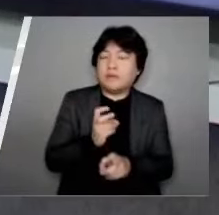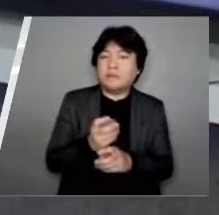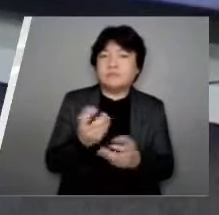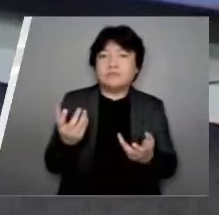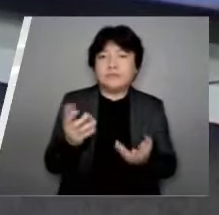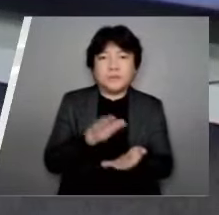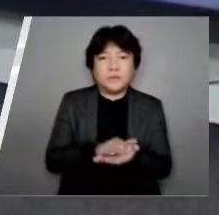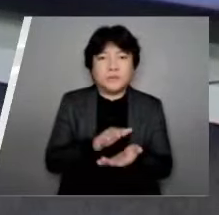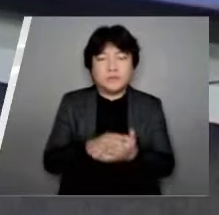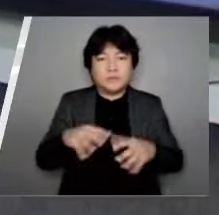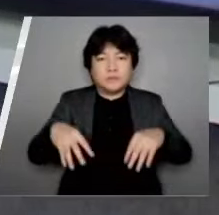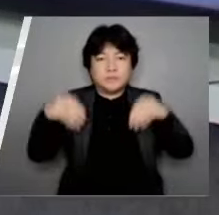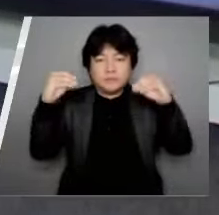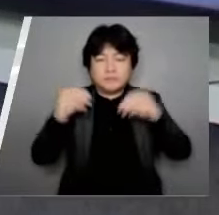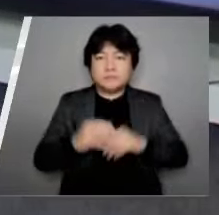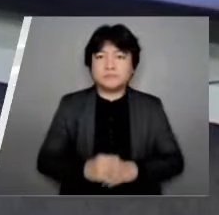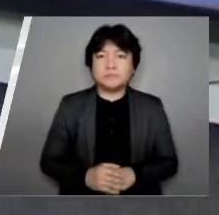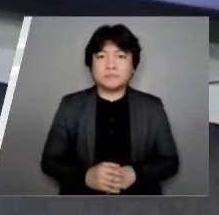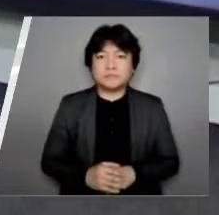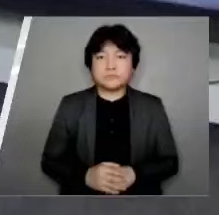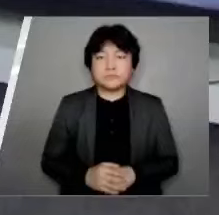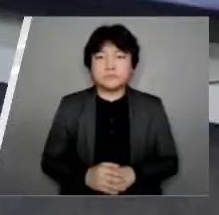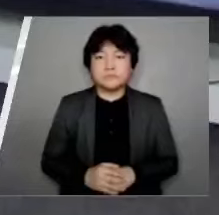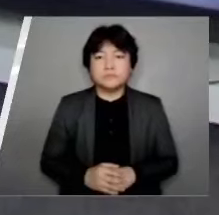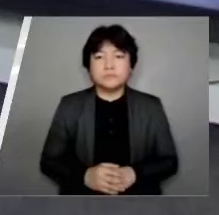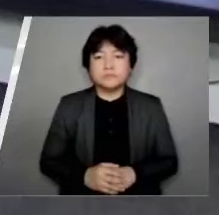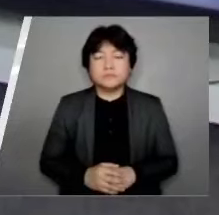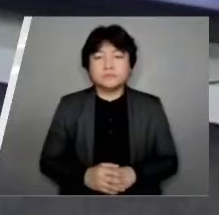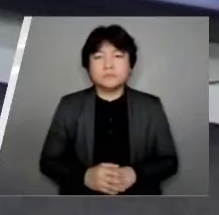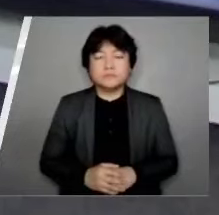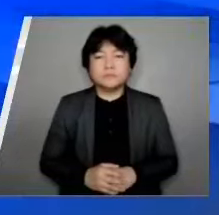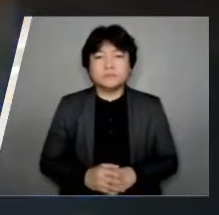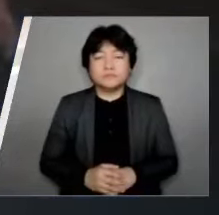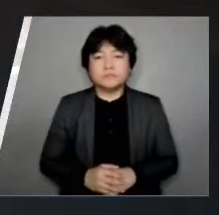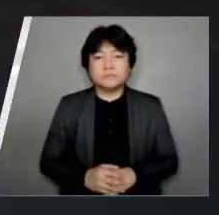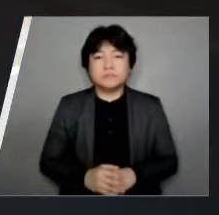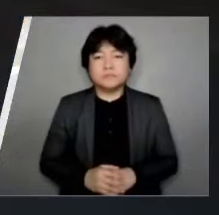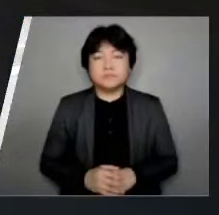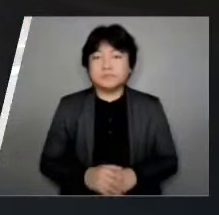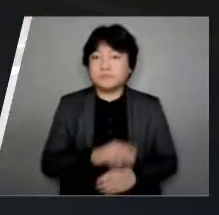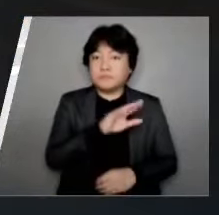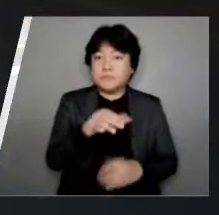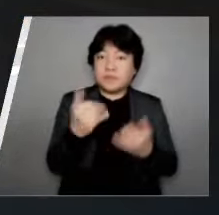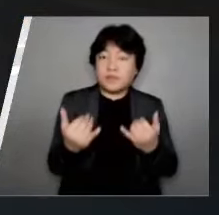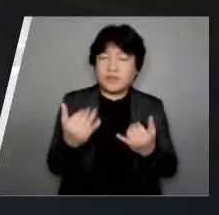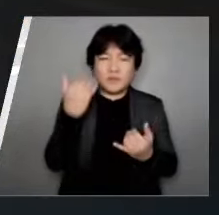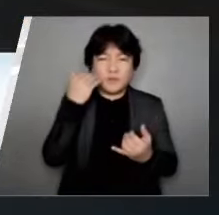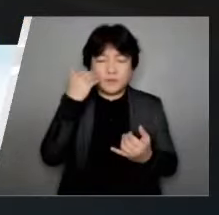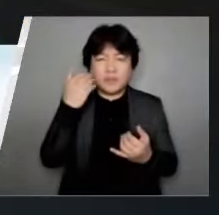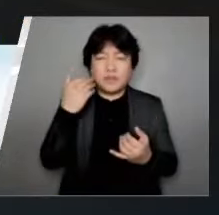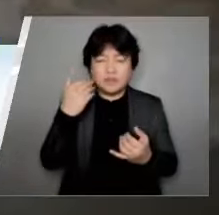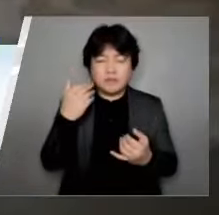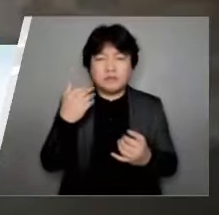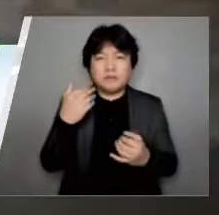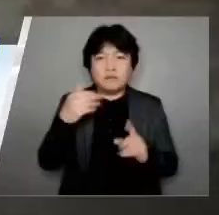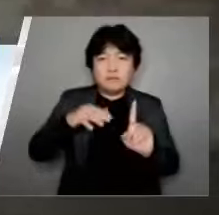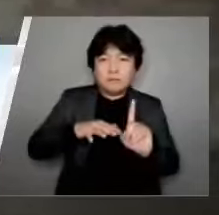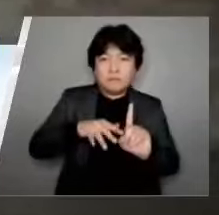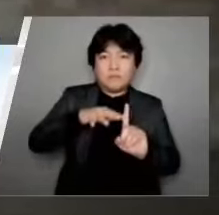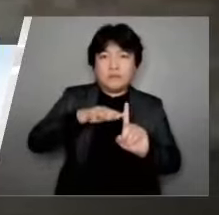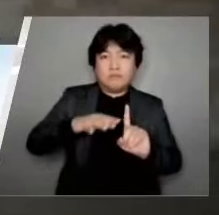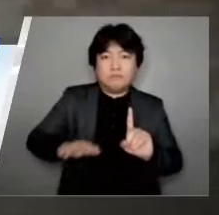Von Aquino. Von. Atong inabot ng hanggang bewang na baha ang labas ng San Antonio Elementary School na